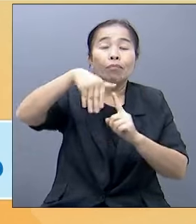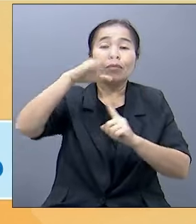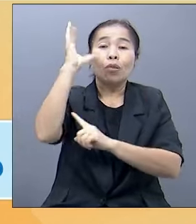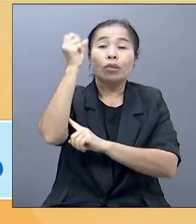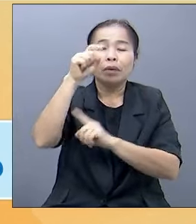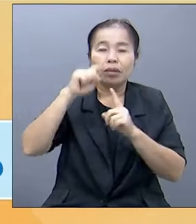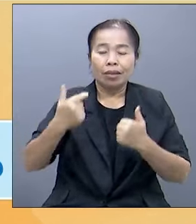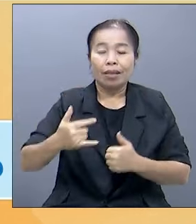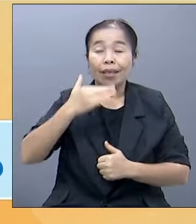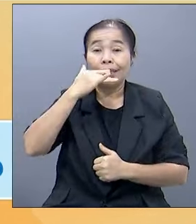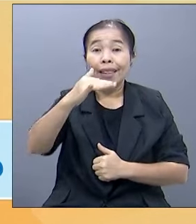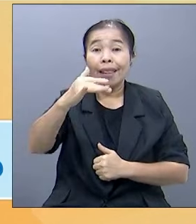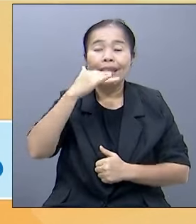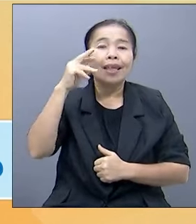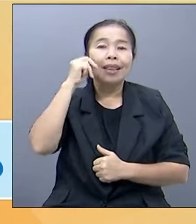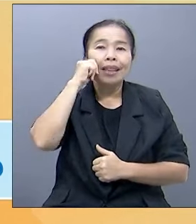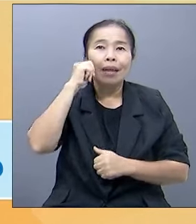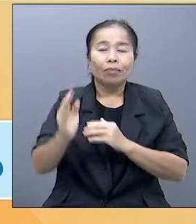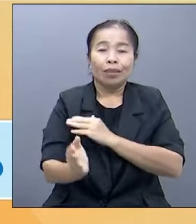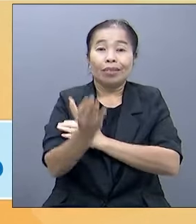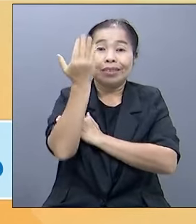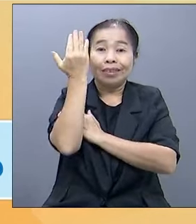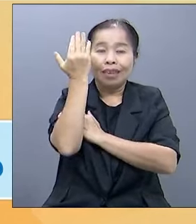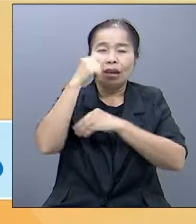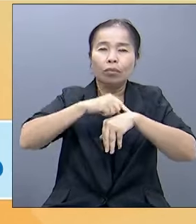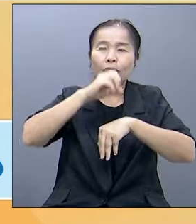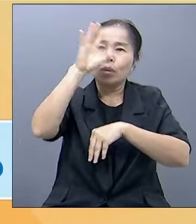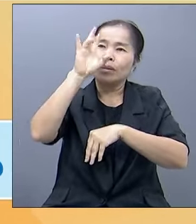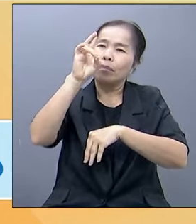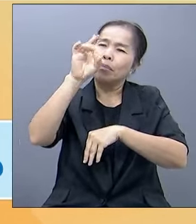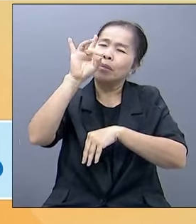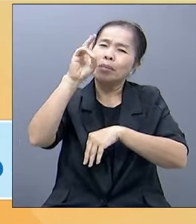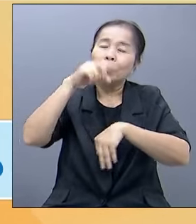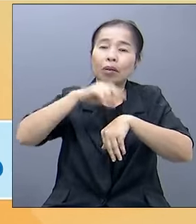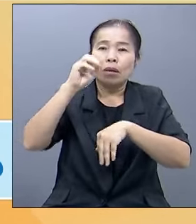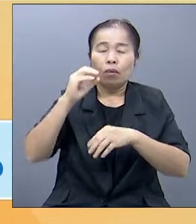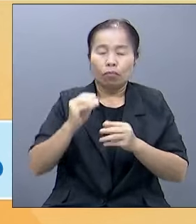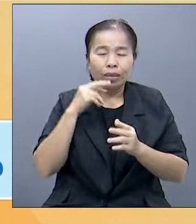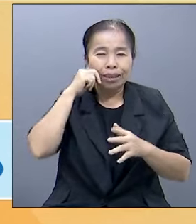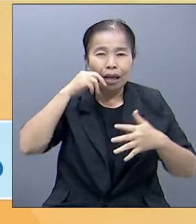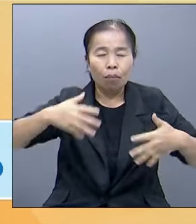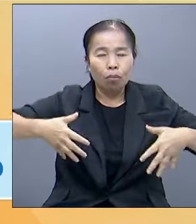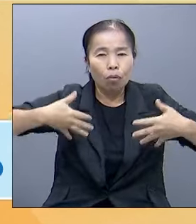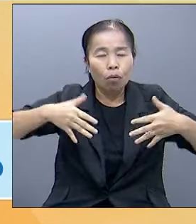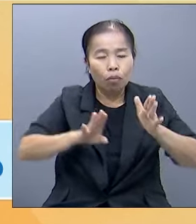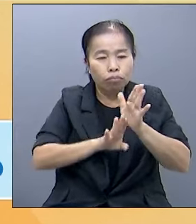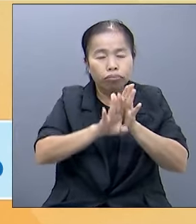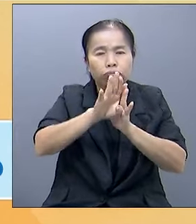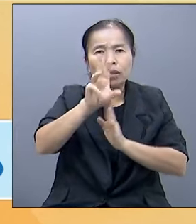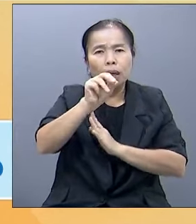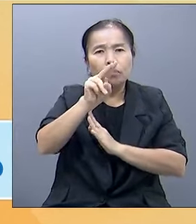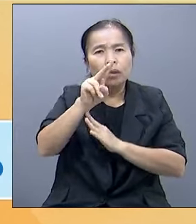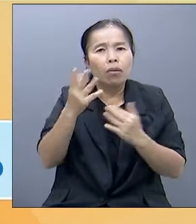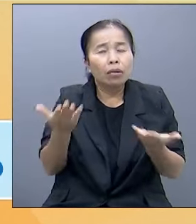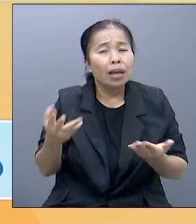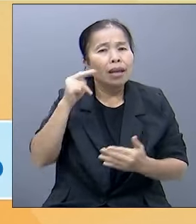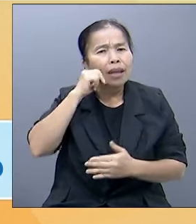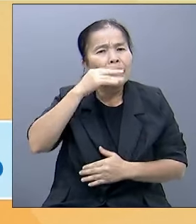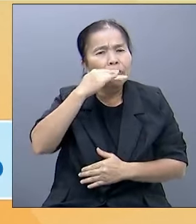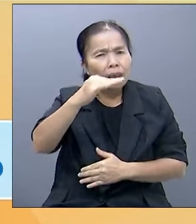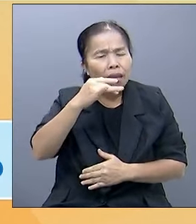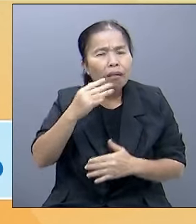ลตอนประมาณเช้าๆเนี่ย 7-8 โมงเช้าเนี่ยอุณหภูมิ32องศาเซลเซียสแล้ว ซึ่งมันถือว่าร้อนมากนะ นี่ขนาดในน้ำแล้วนะน